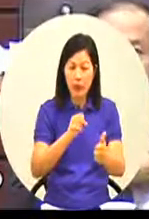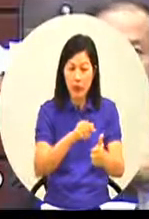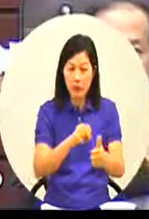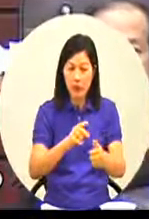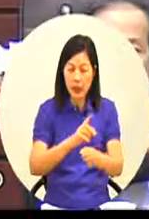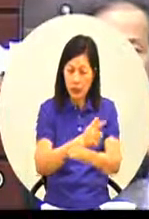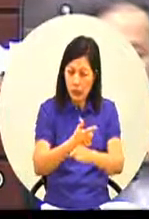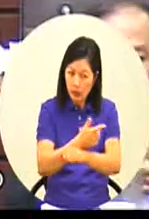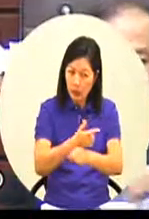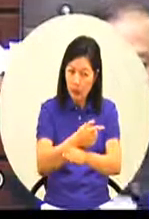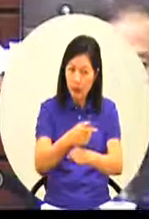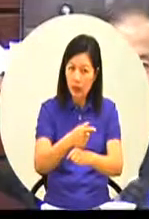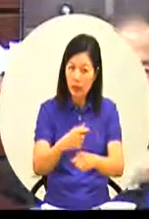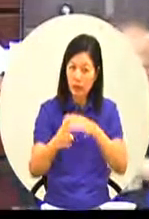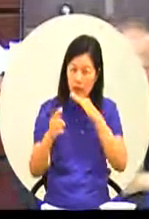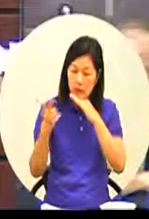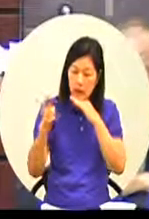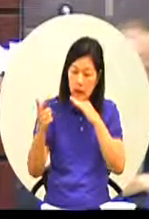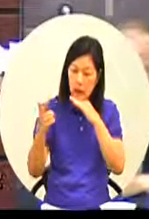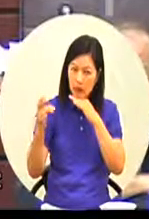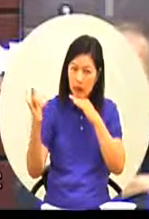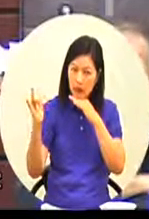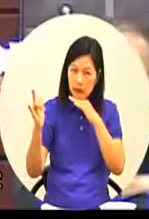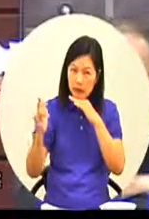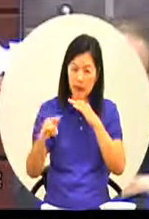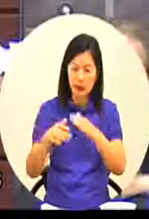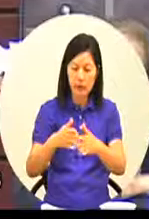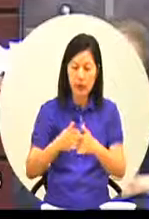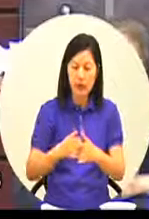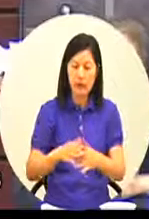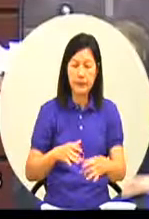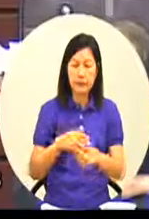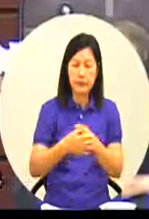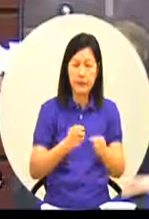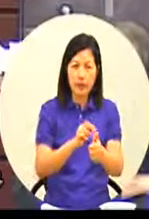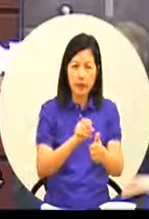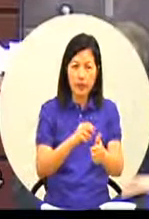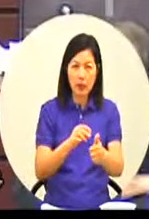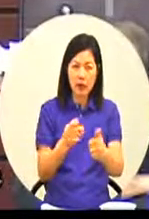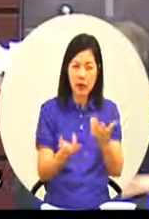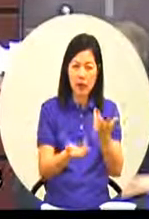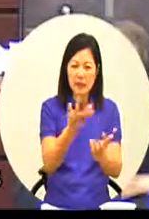小时的时间呐，因为现在保养六点钟诶，咱没有迄个温度